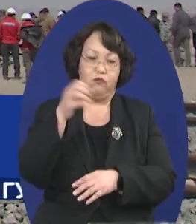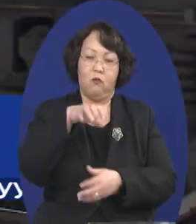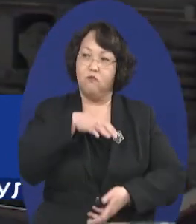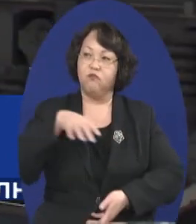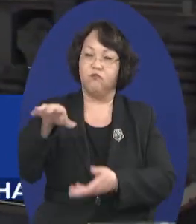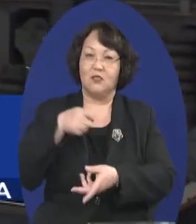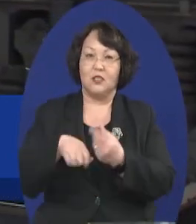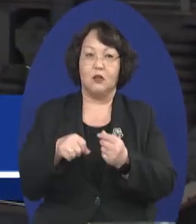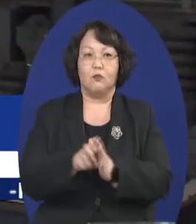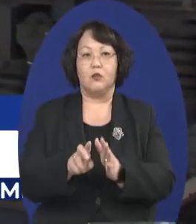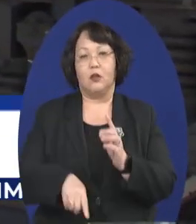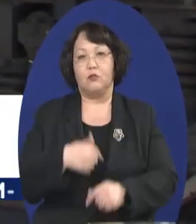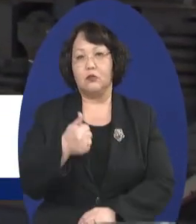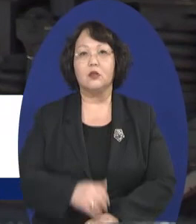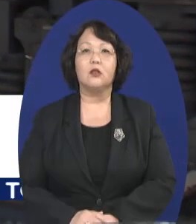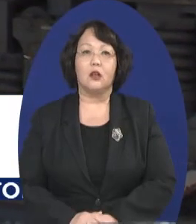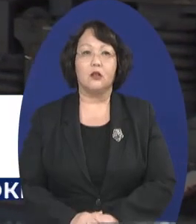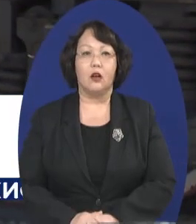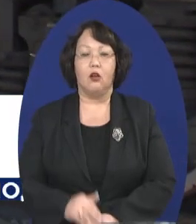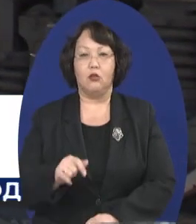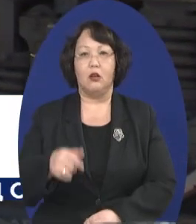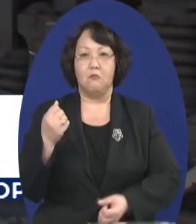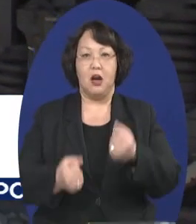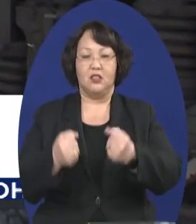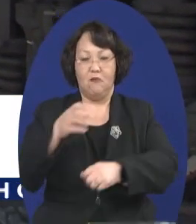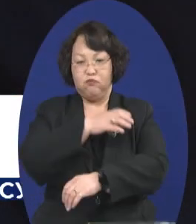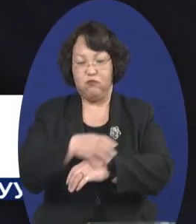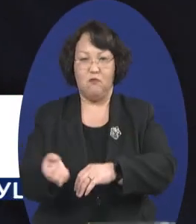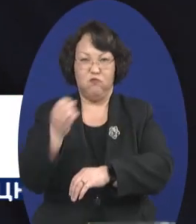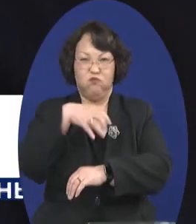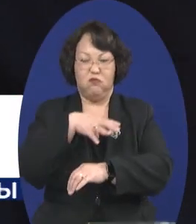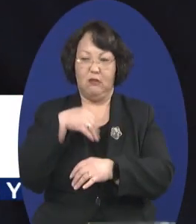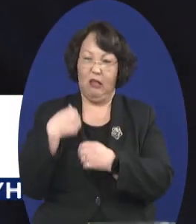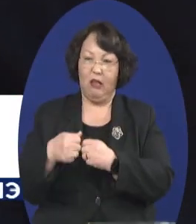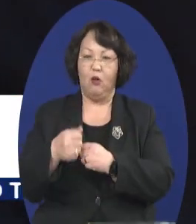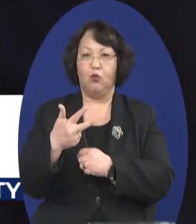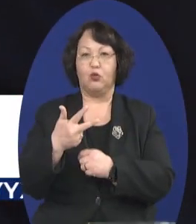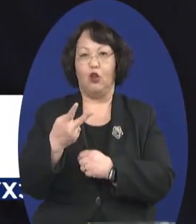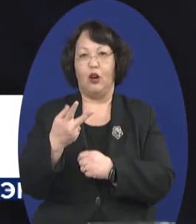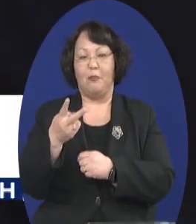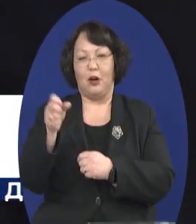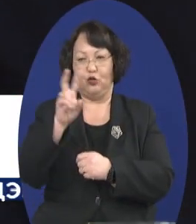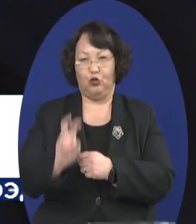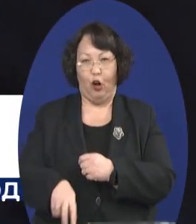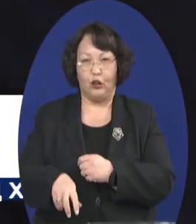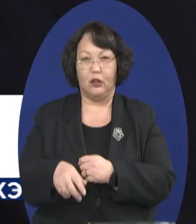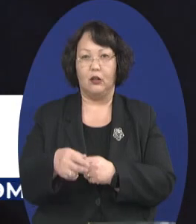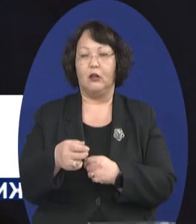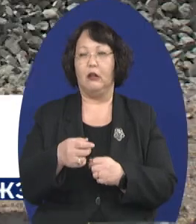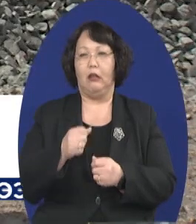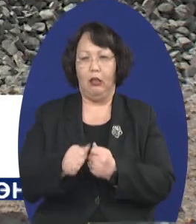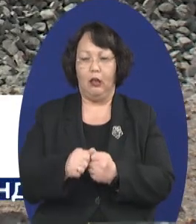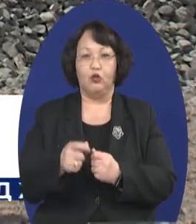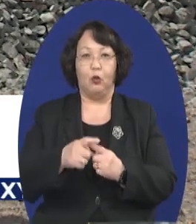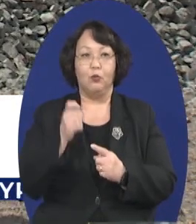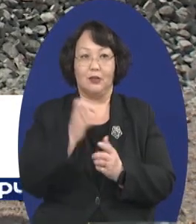юм а. Тодруулбал өнөөдөр автэбрээр 1 тонн нүүрс экспортлох хүртэх зардал 32 амрикт доллар байна. Хэрв төмөр зам ашиглалтанд орчихвол